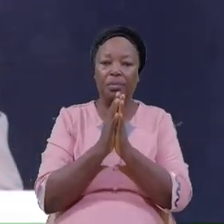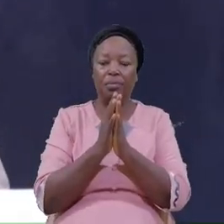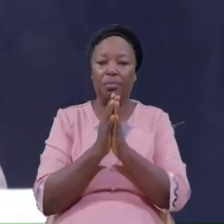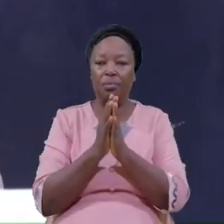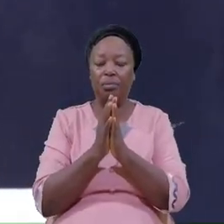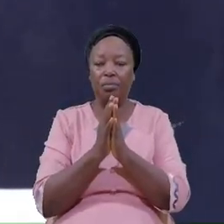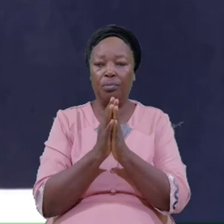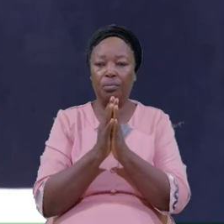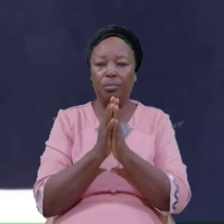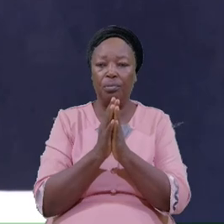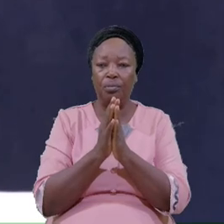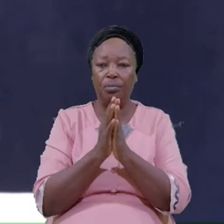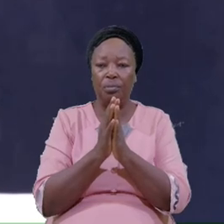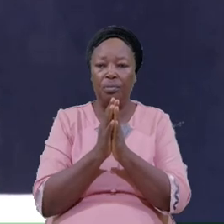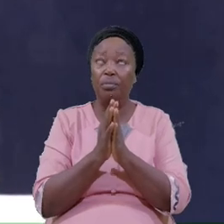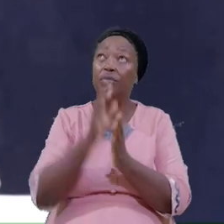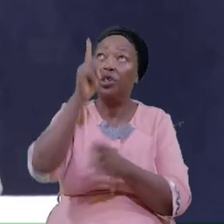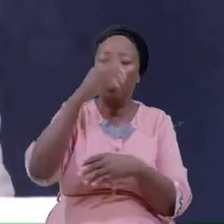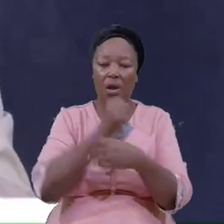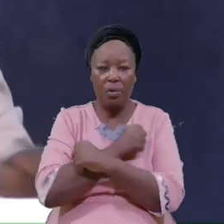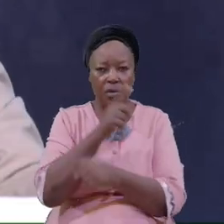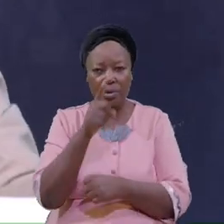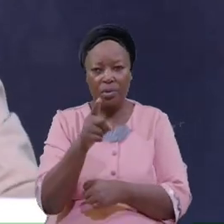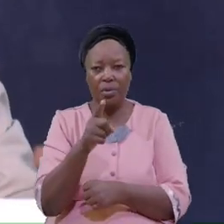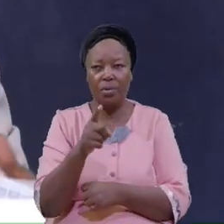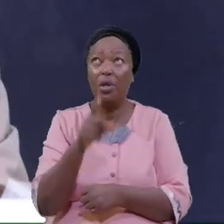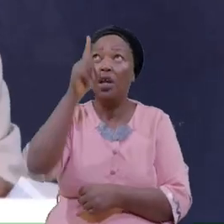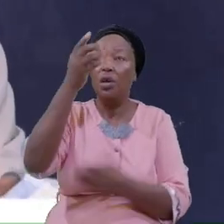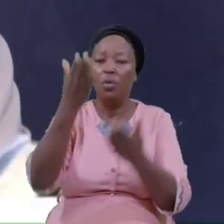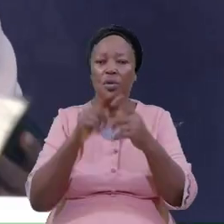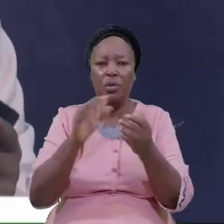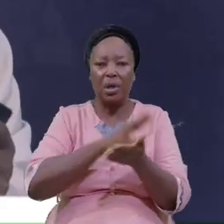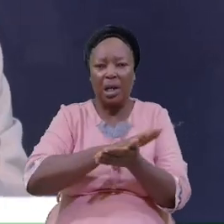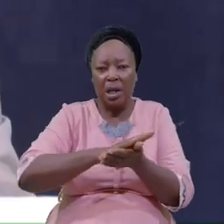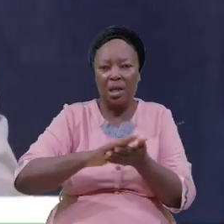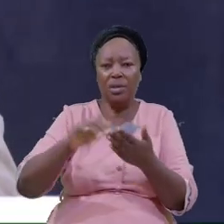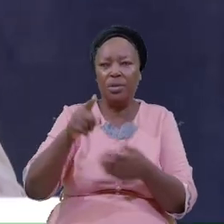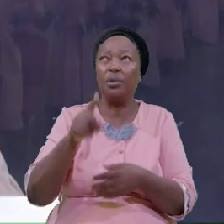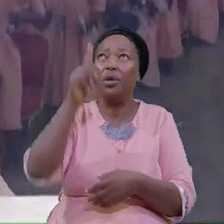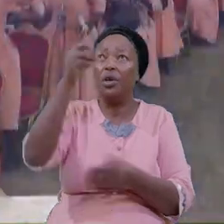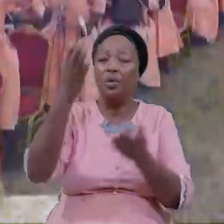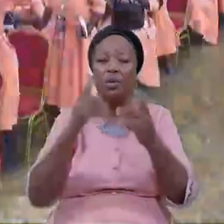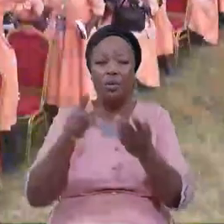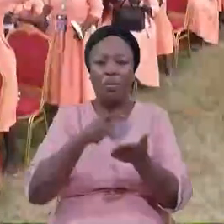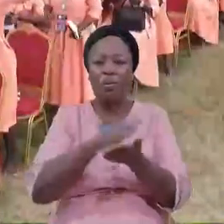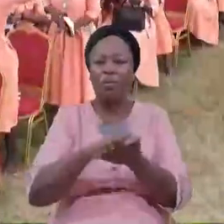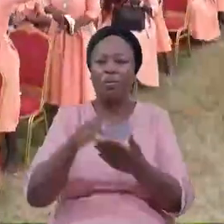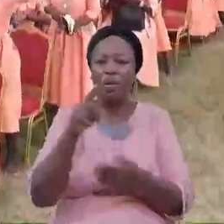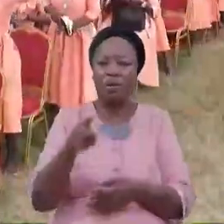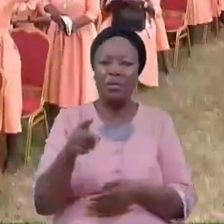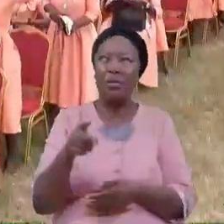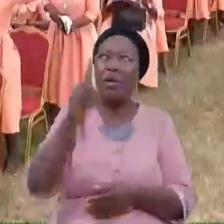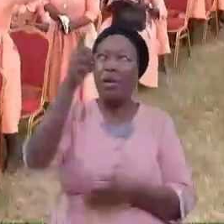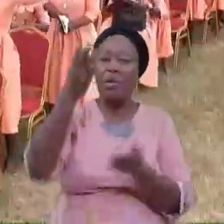prière. He loves you. Il t'aime. Wants to cleanse you. Il veut te purifier. Wants to purify you. Il veut te laver. Wants to purge you. Il veut